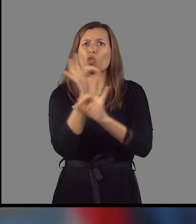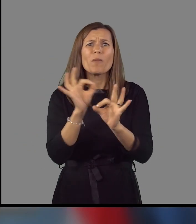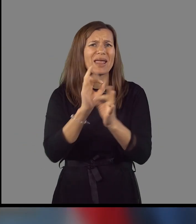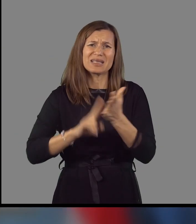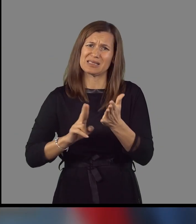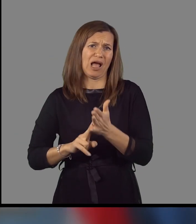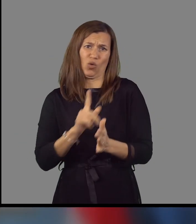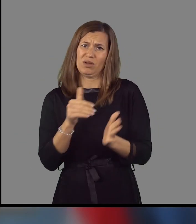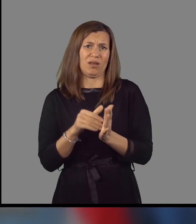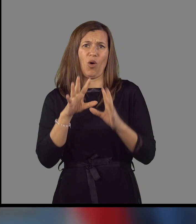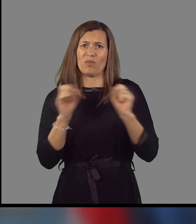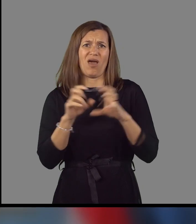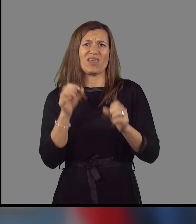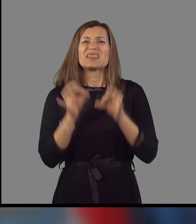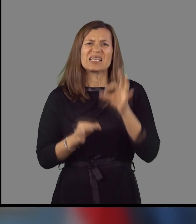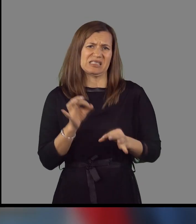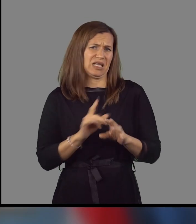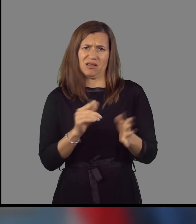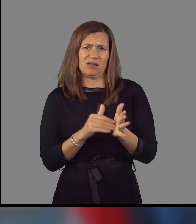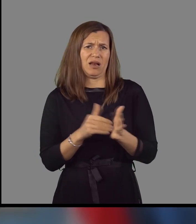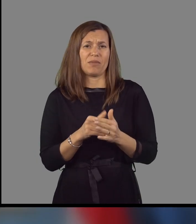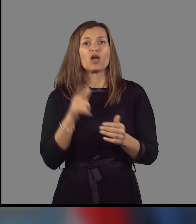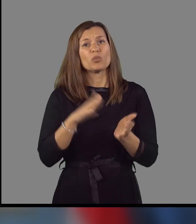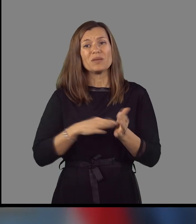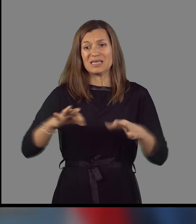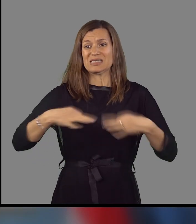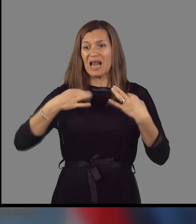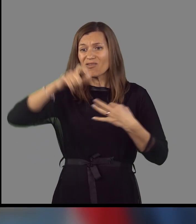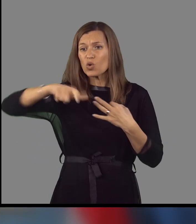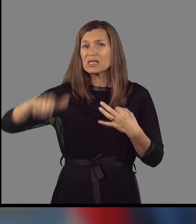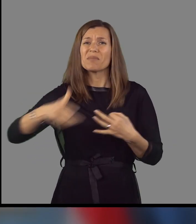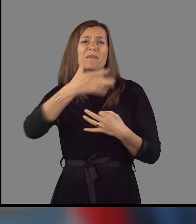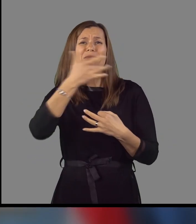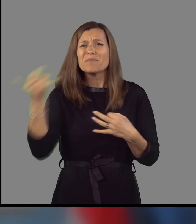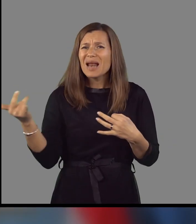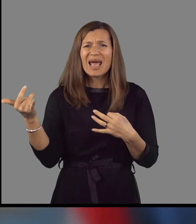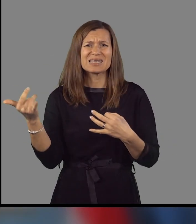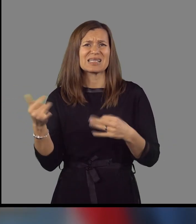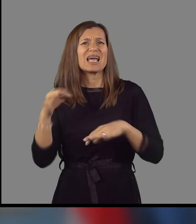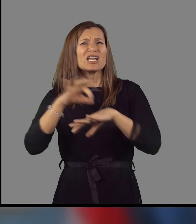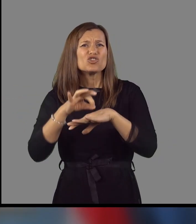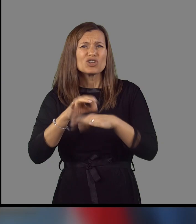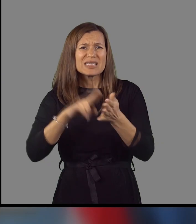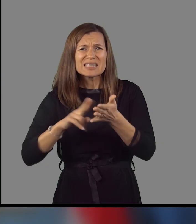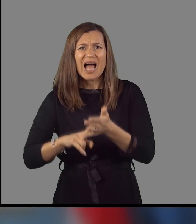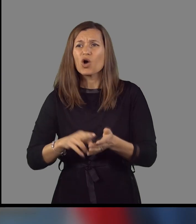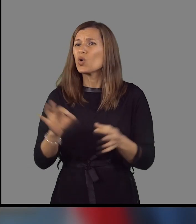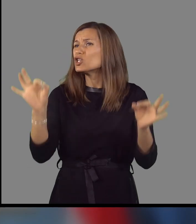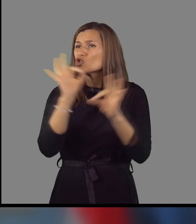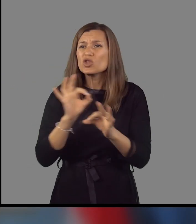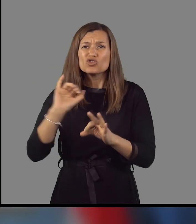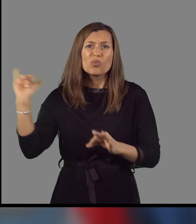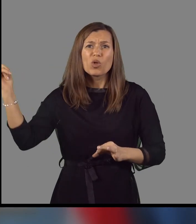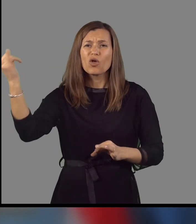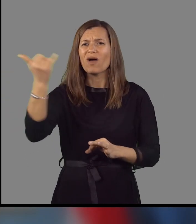teh znakov nimajo. Torej, zdrave osebe brez kliničnih znakov, ki niso potovale,